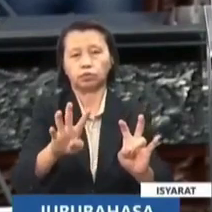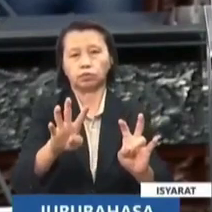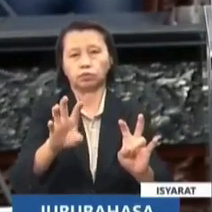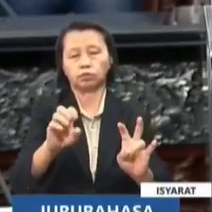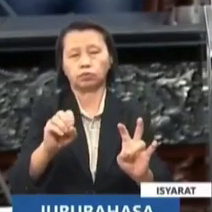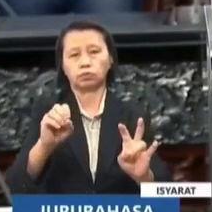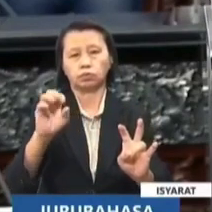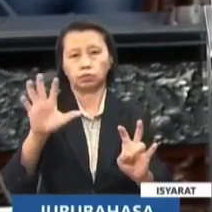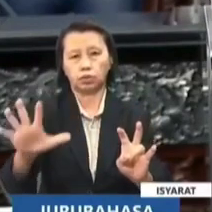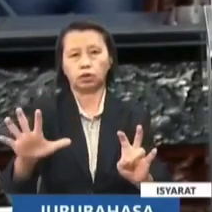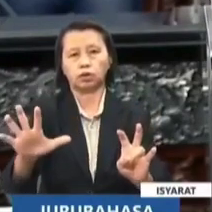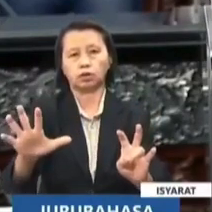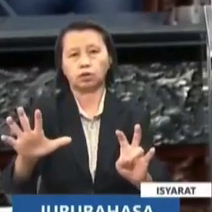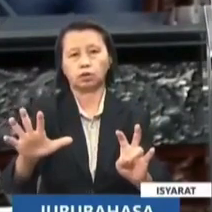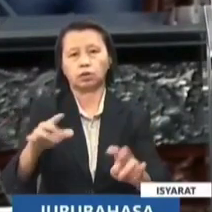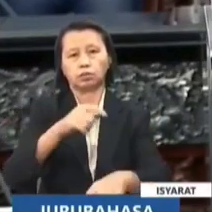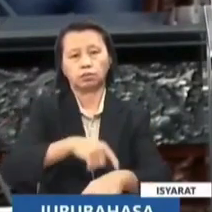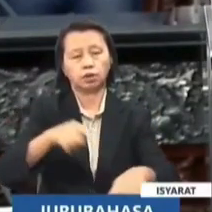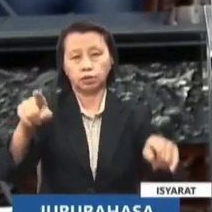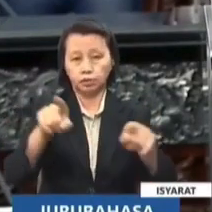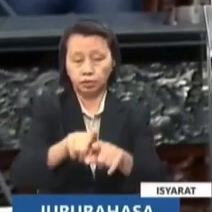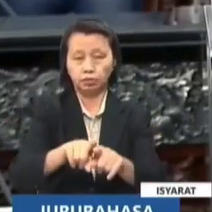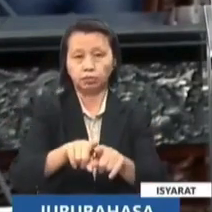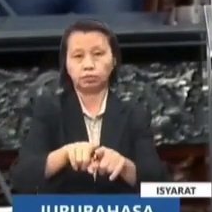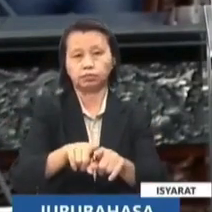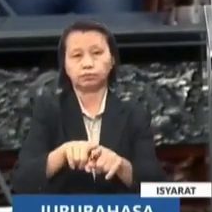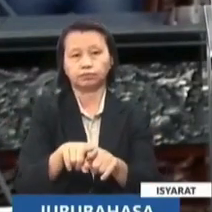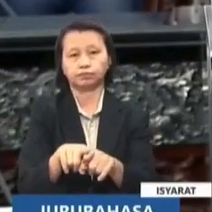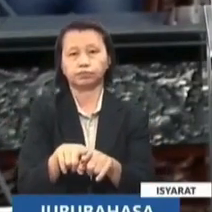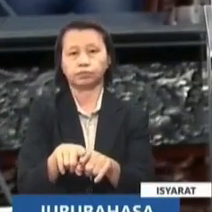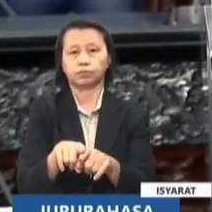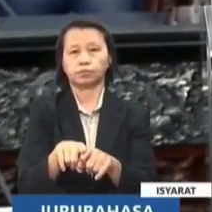73,545. Dalam masa yang sama,